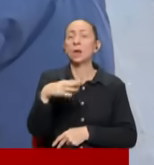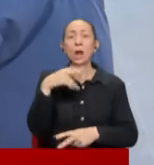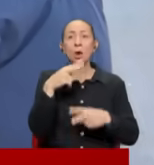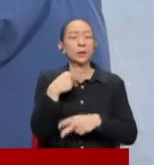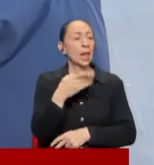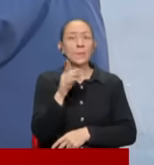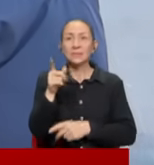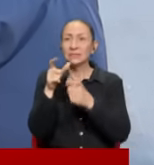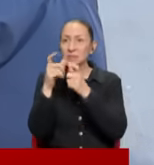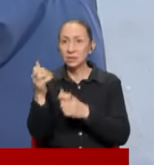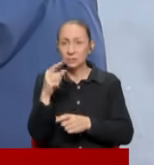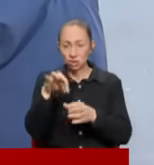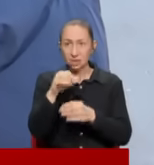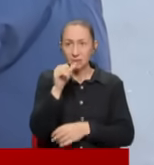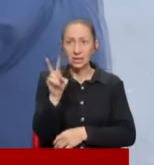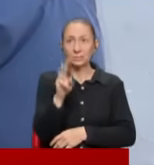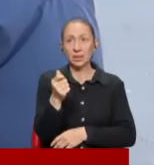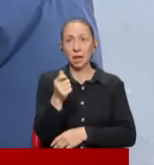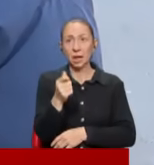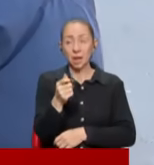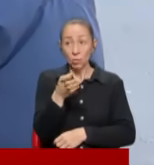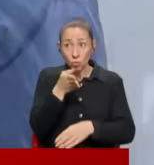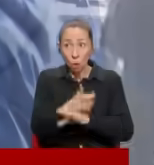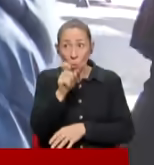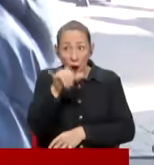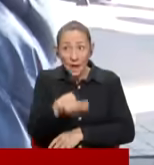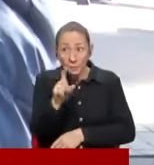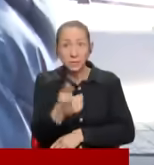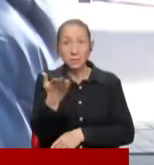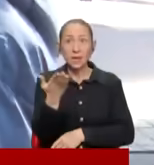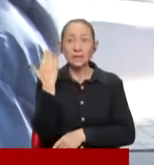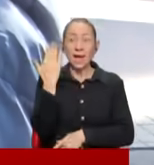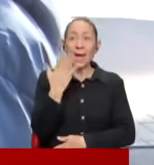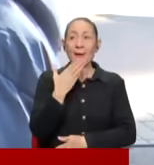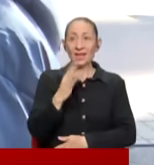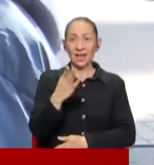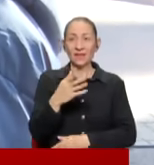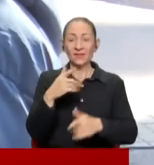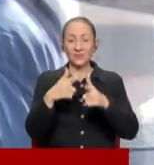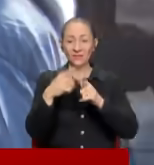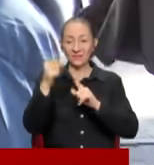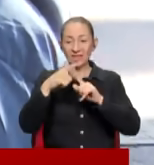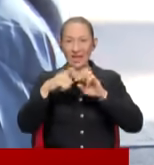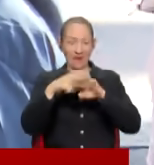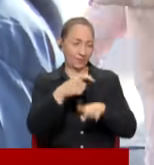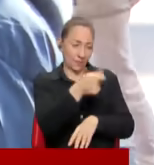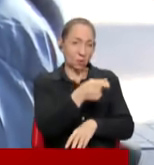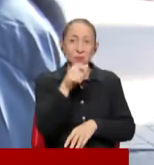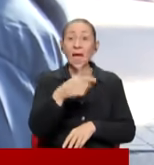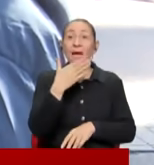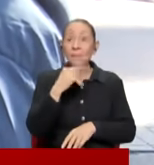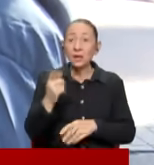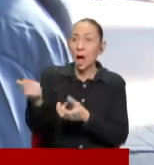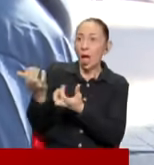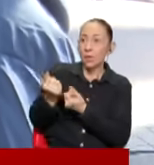Lokantaya giremiyorum. Bir simit alsam, bir çay içsem 20 lira. Adalet midir, hak mıdır? Eskiden emekliler fitre veriyordu. Şimdi